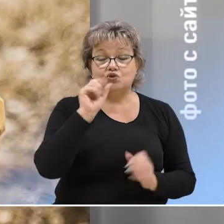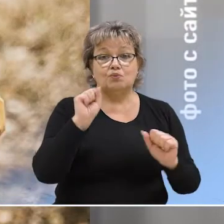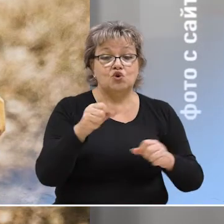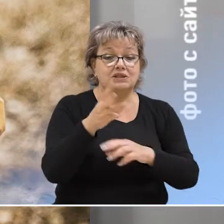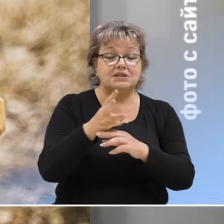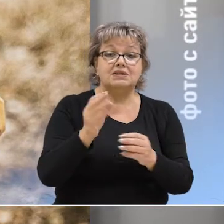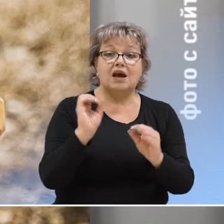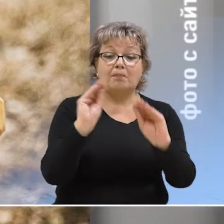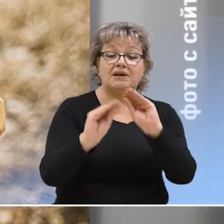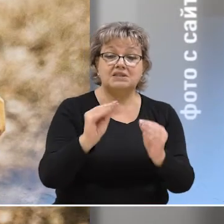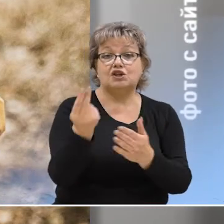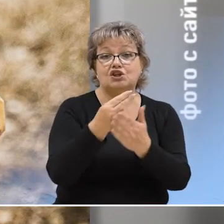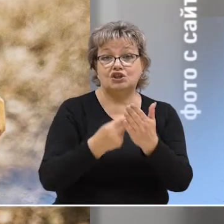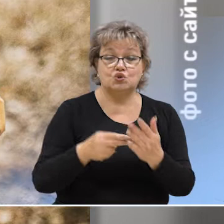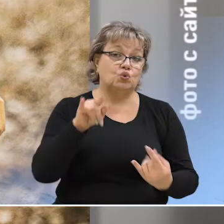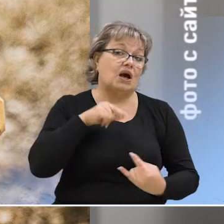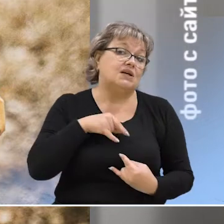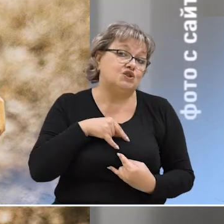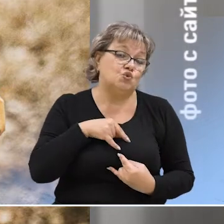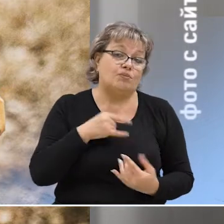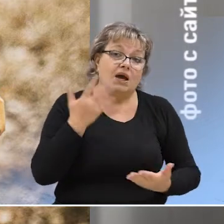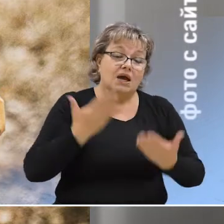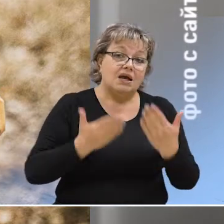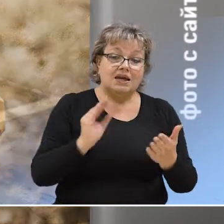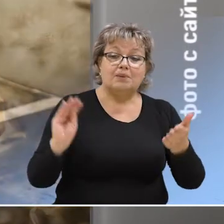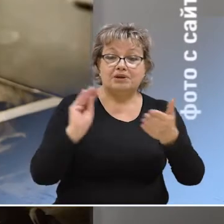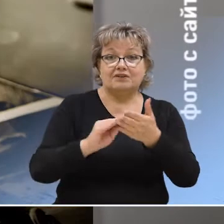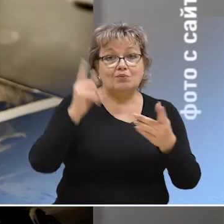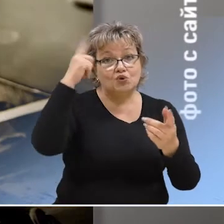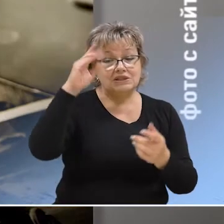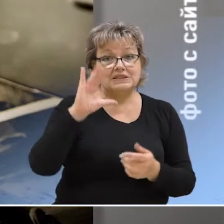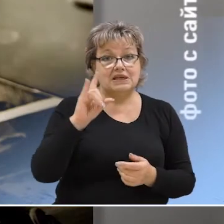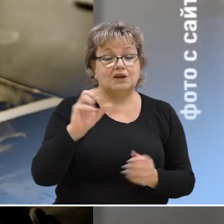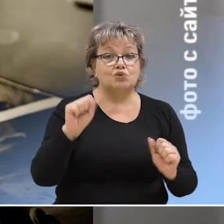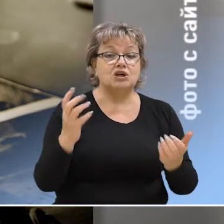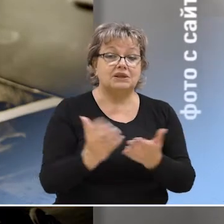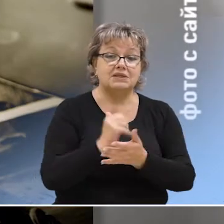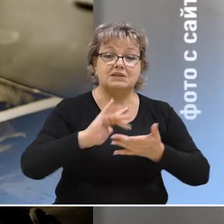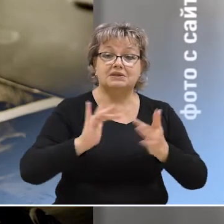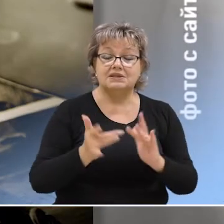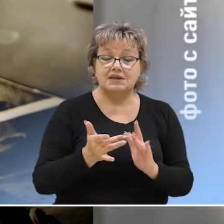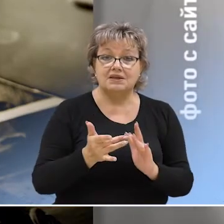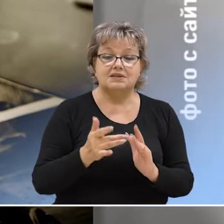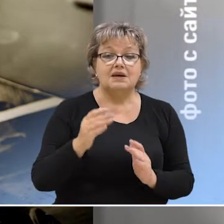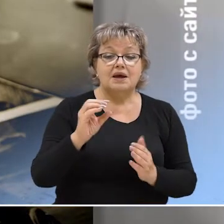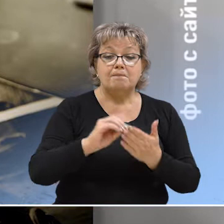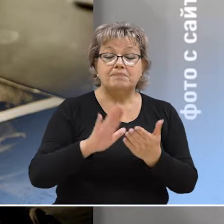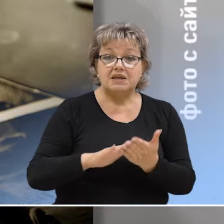сказочную птицу, можно снять в виде поделки, рисунка, костюма или прикрепить фото мультяшный стикер, который легко найти на сайте